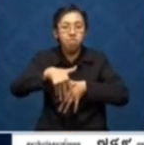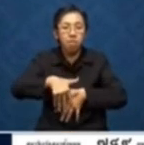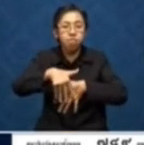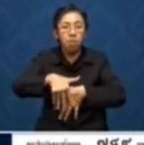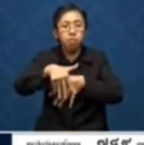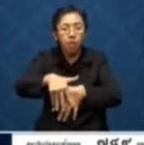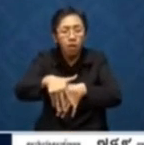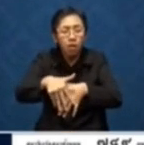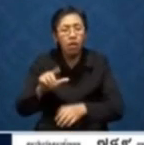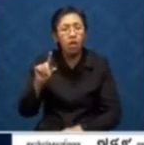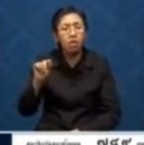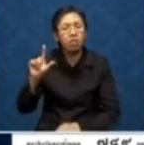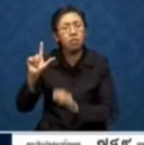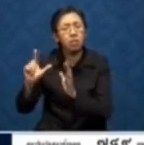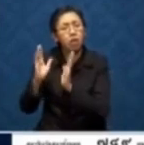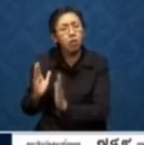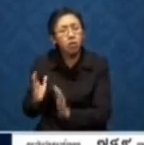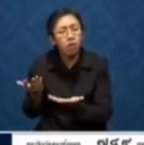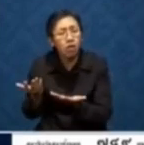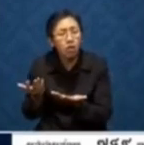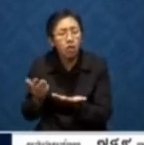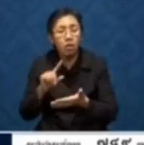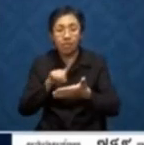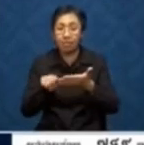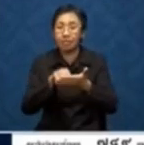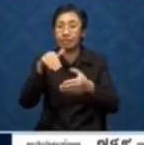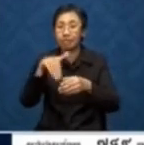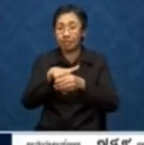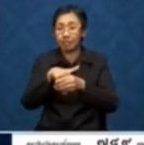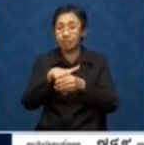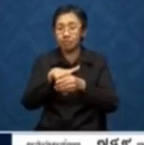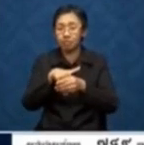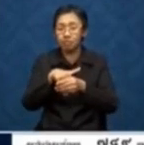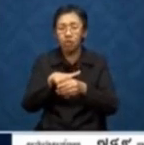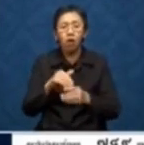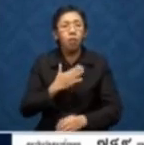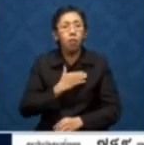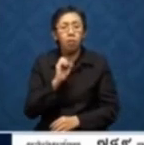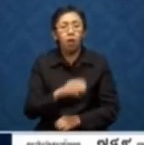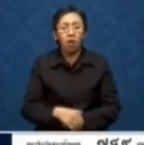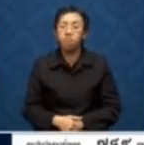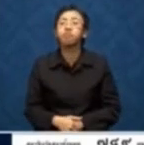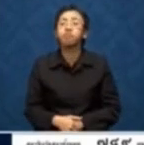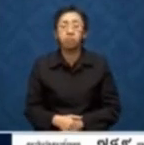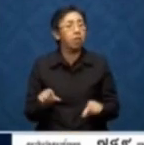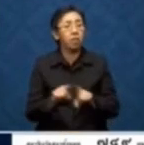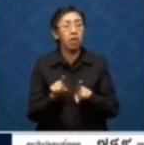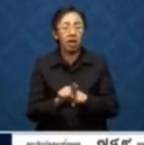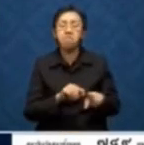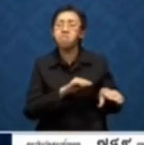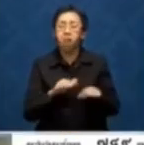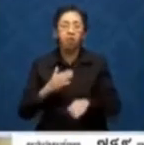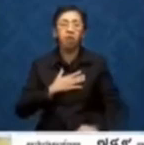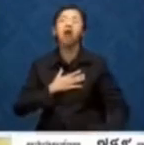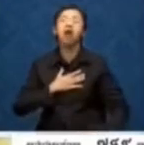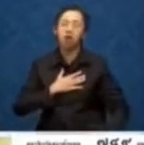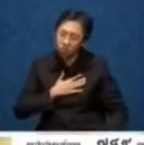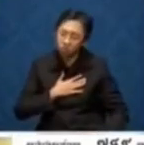กว่าล้านเสียงที่ผู้มีสิทธิ์เลือกตั้งเนี่ยผมบอกเลยว่าก็พร้อมยอมตายถวายชีวิ